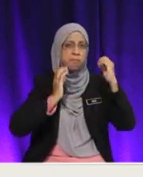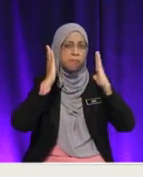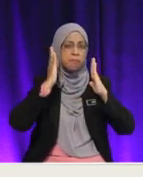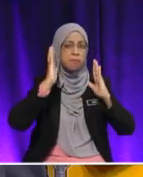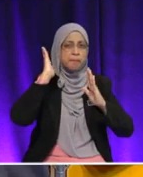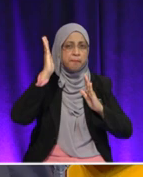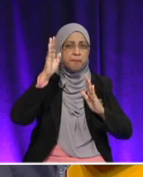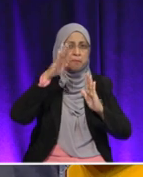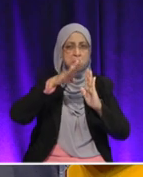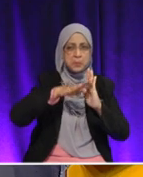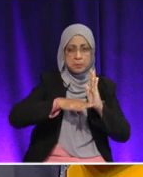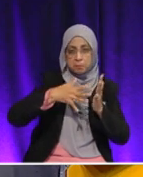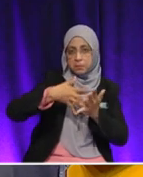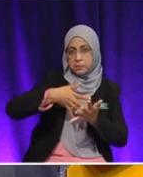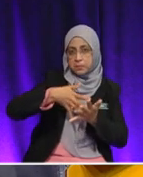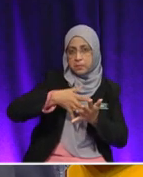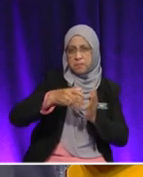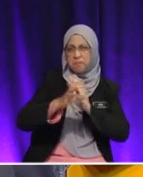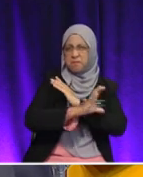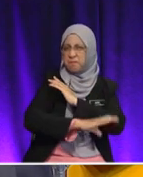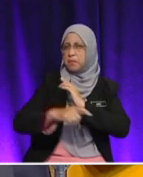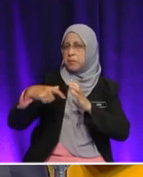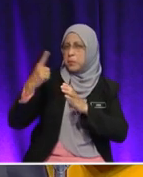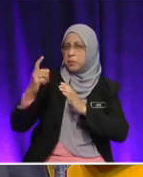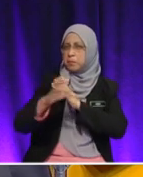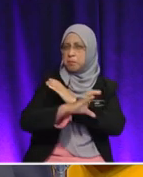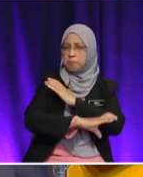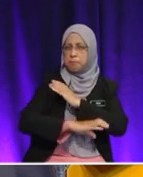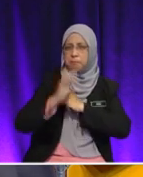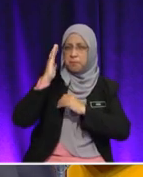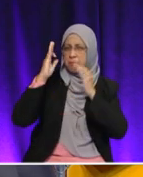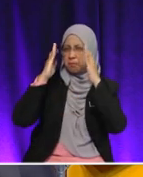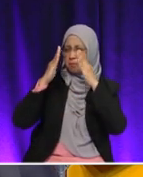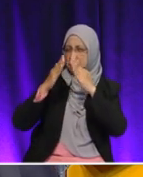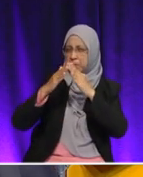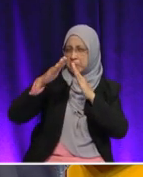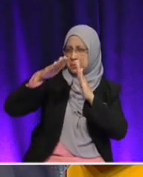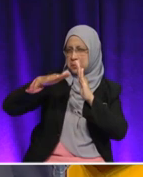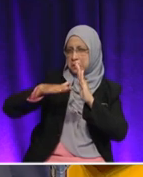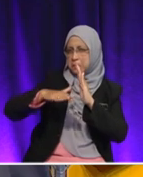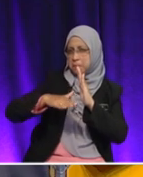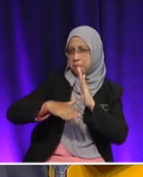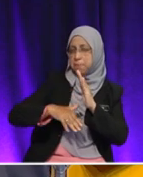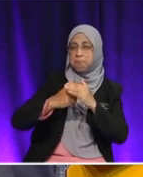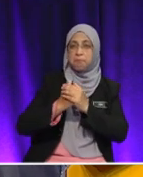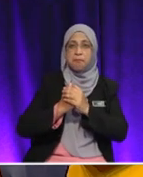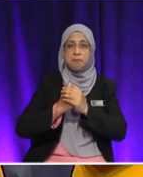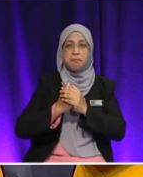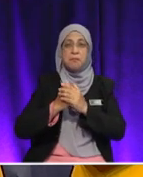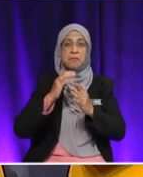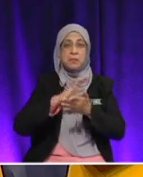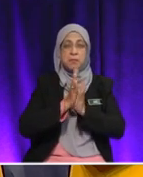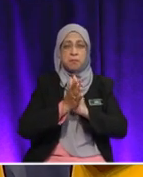dipandang rendah oleh negara lain kalau mereka pandang rendah terhadap negara kita Conform tidak akan berlaku kemasukan